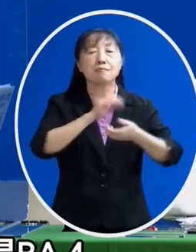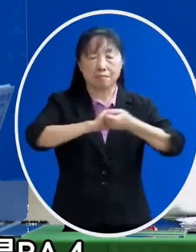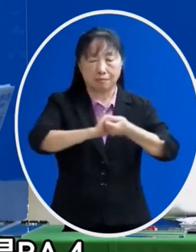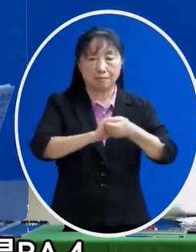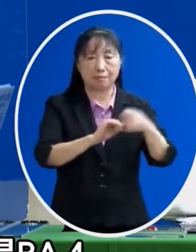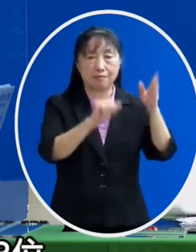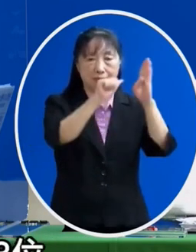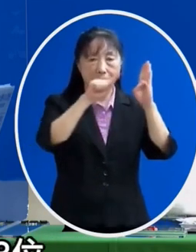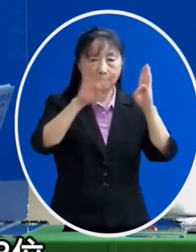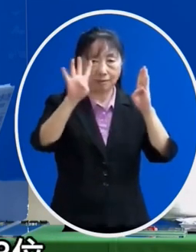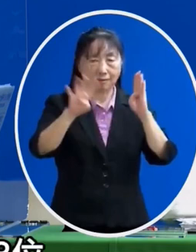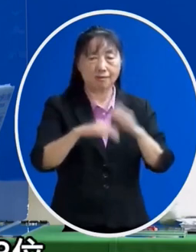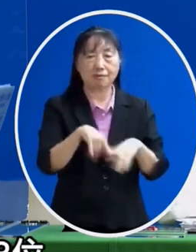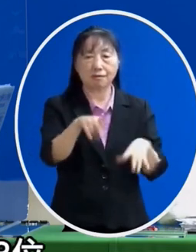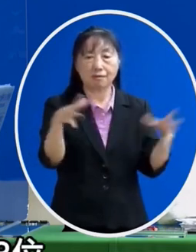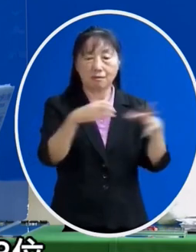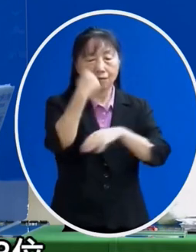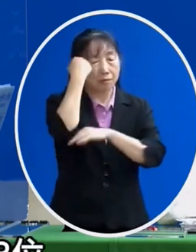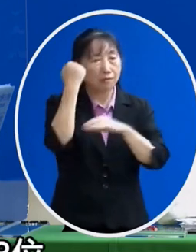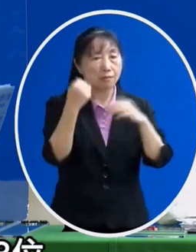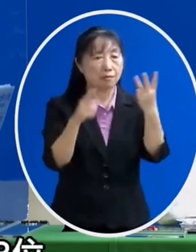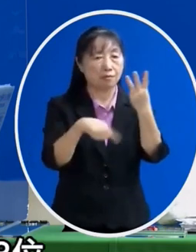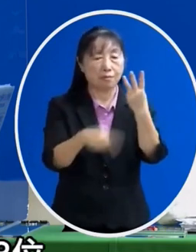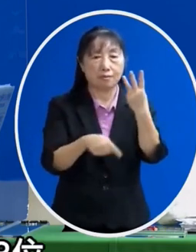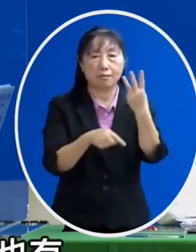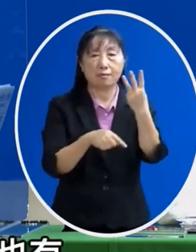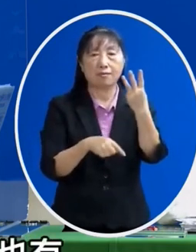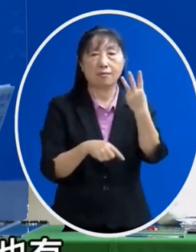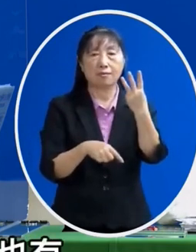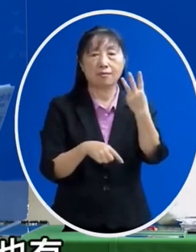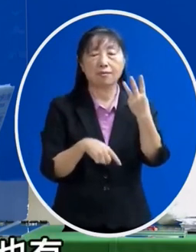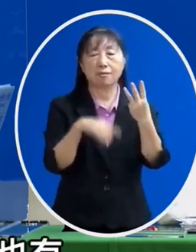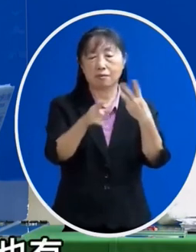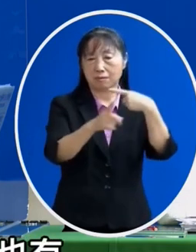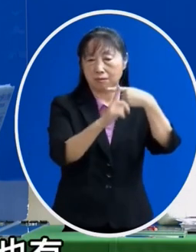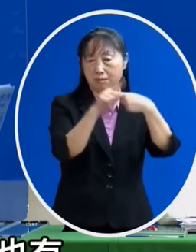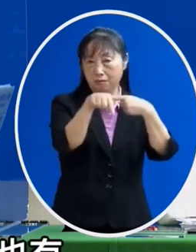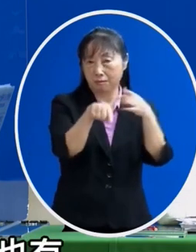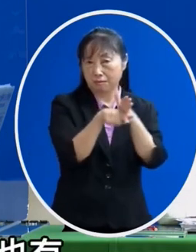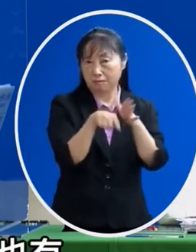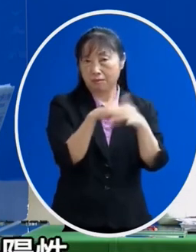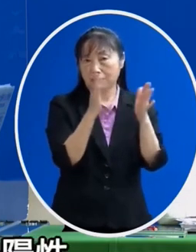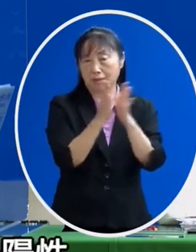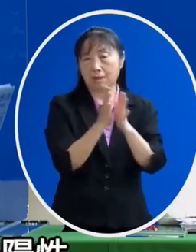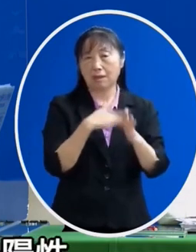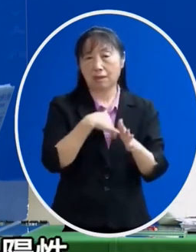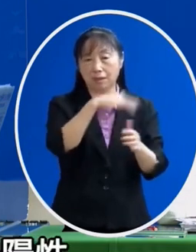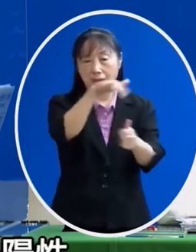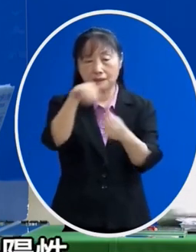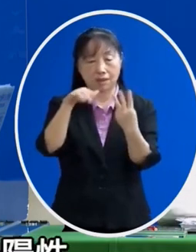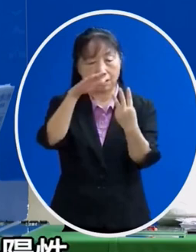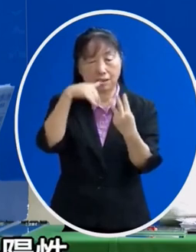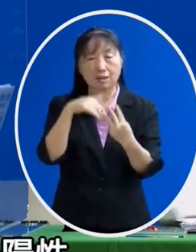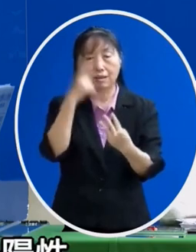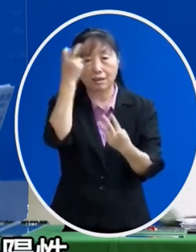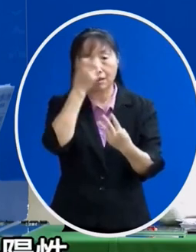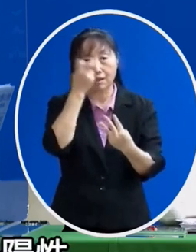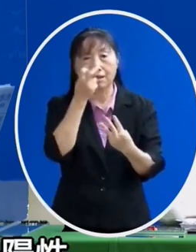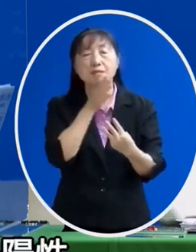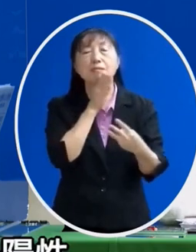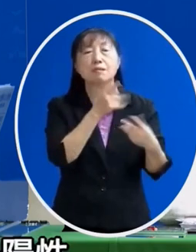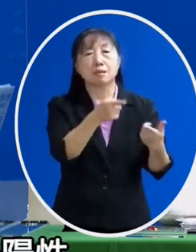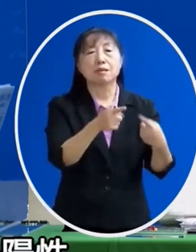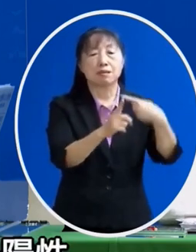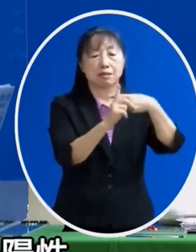BA.4。那他有同住的家人3位在这个确诊当日事实上都也有进行采检跟快筛，都是阳